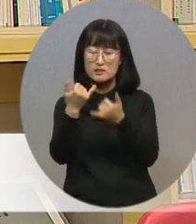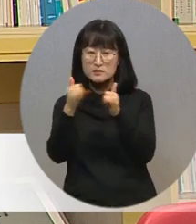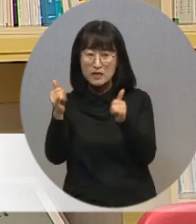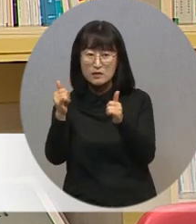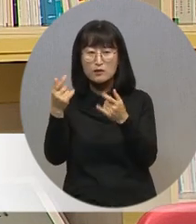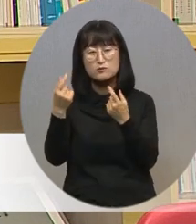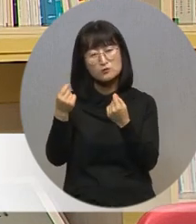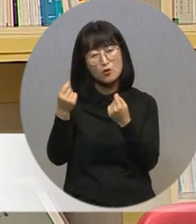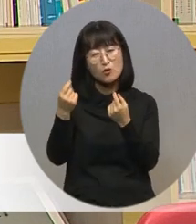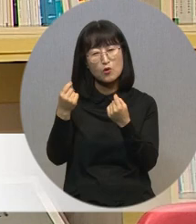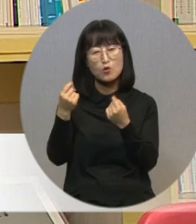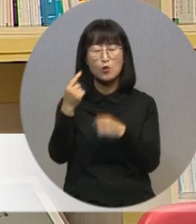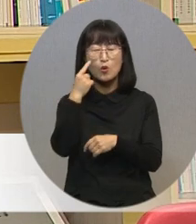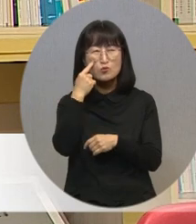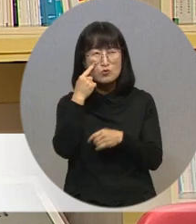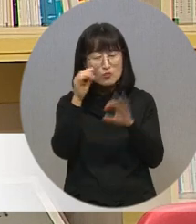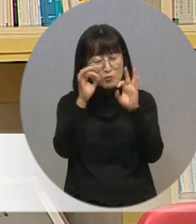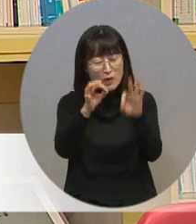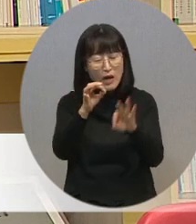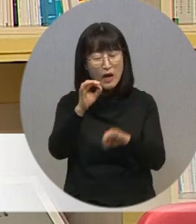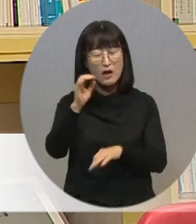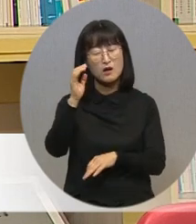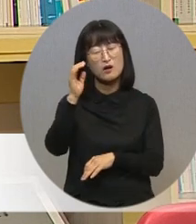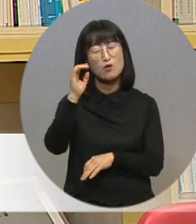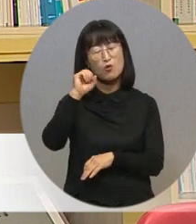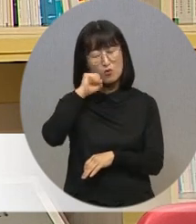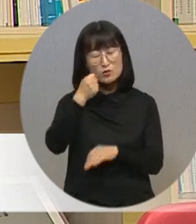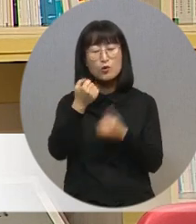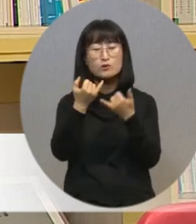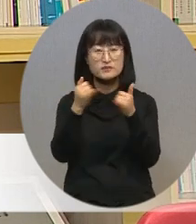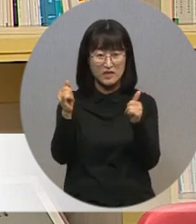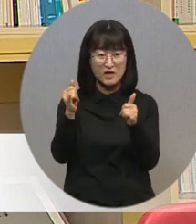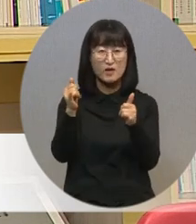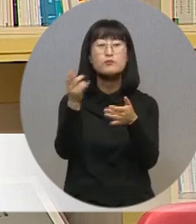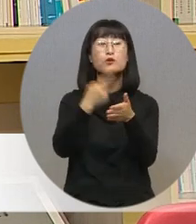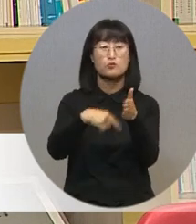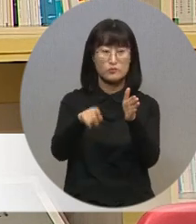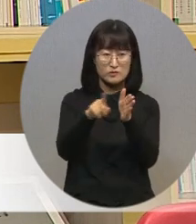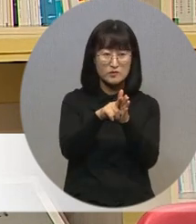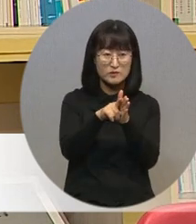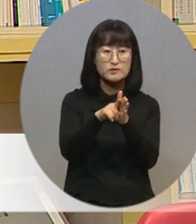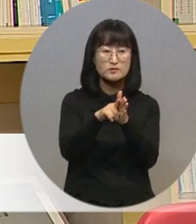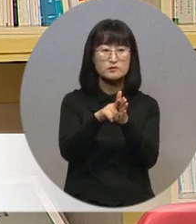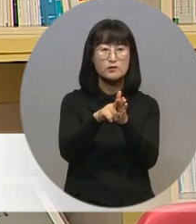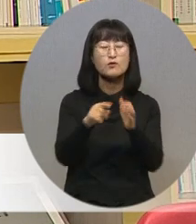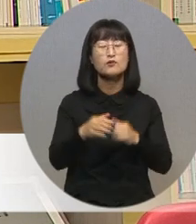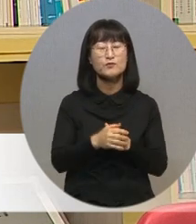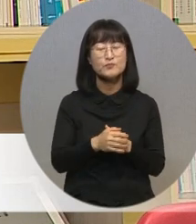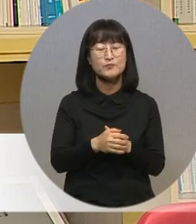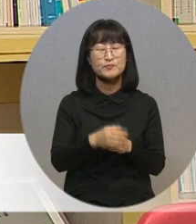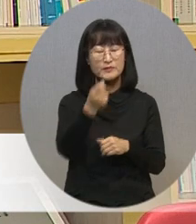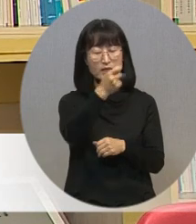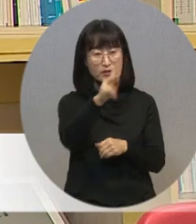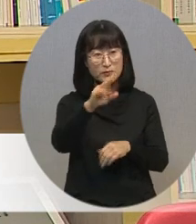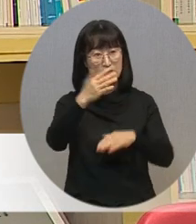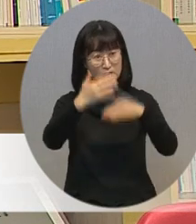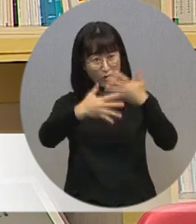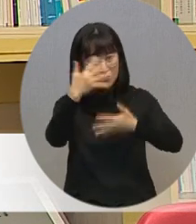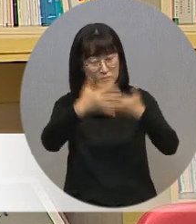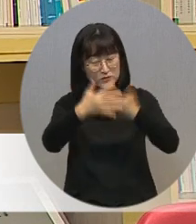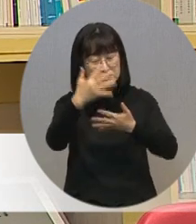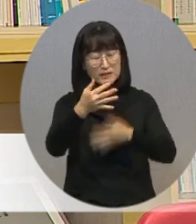시각장애인처럼 그 시각 부분에 취약한 계층 분들이 좀 그런